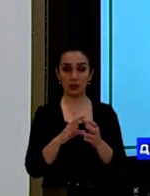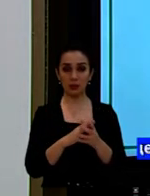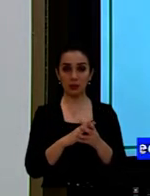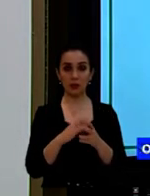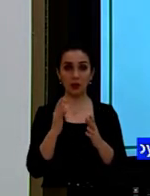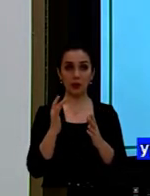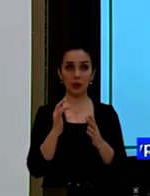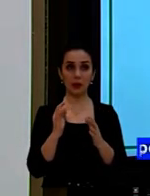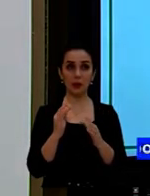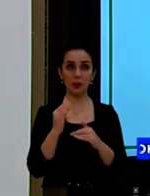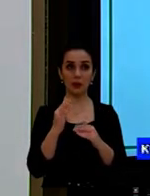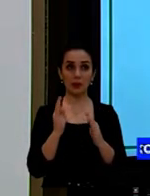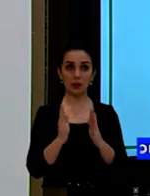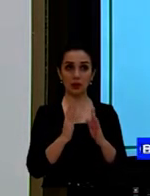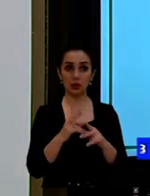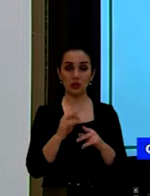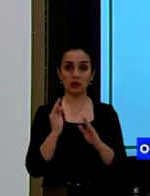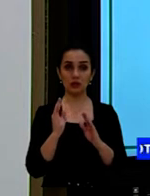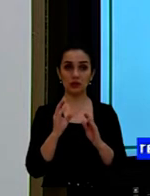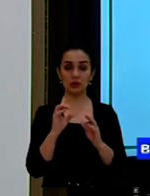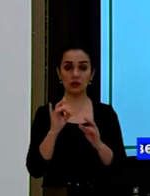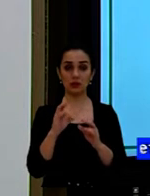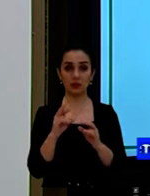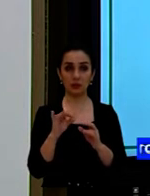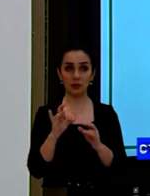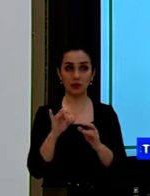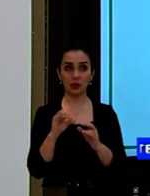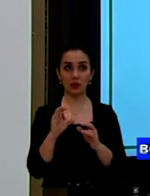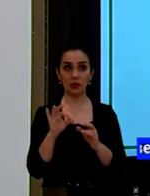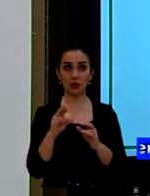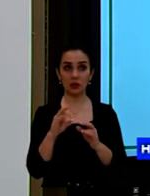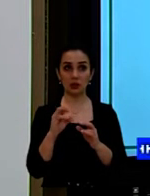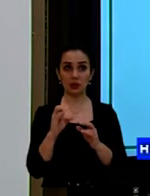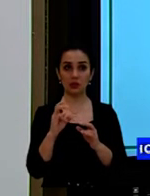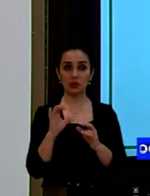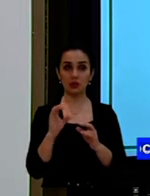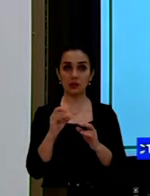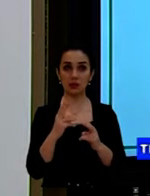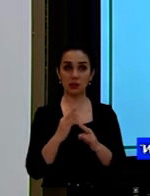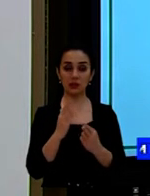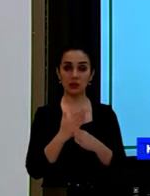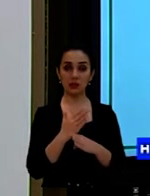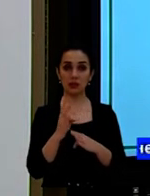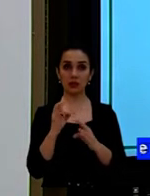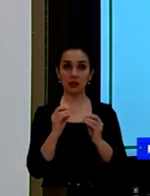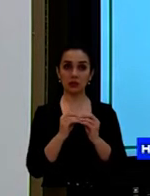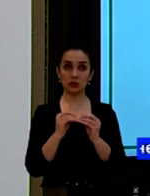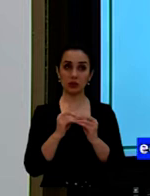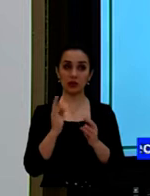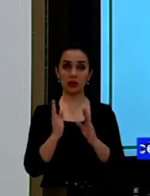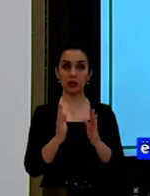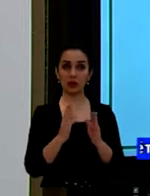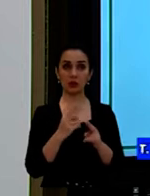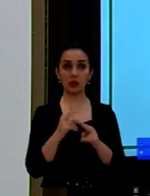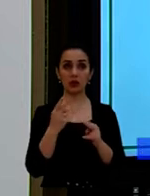периодическая система периодическая система делится на 10 рядов которые обозначаются